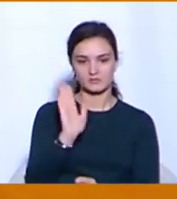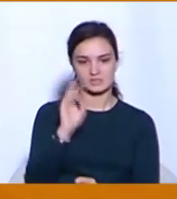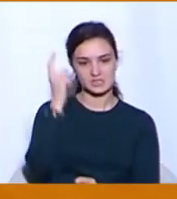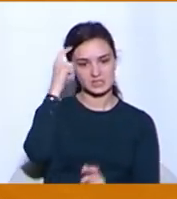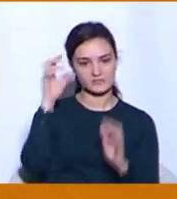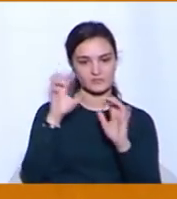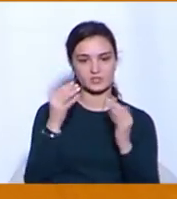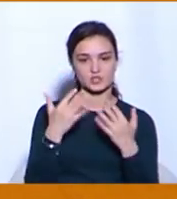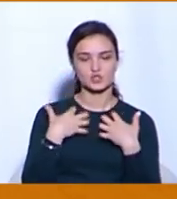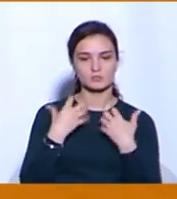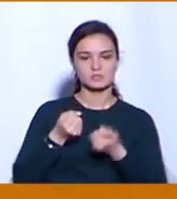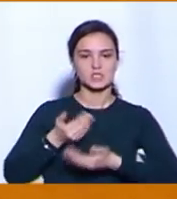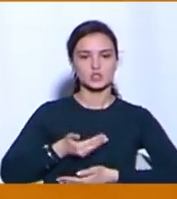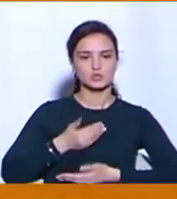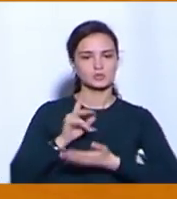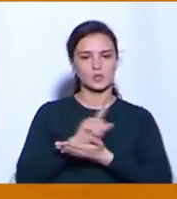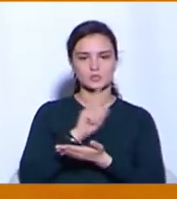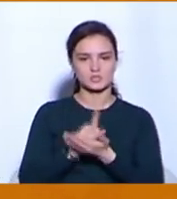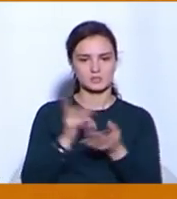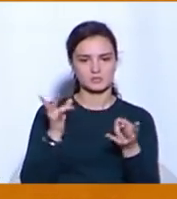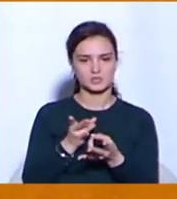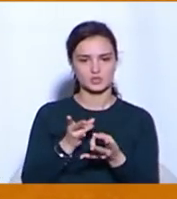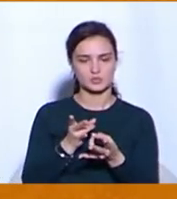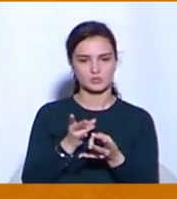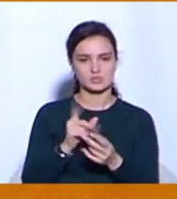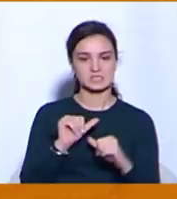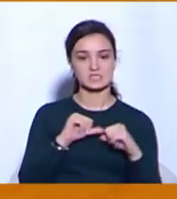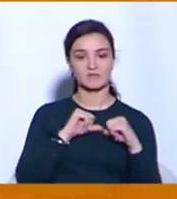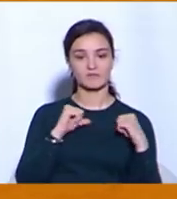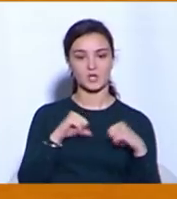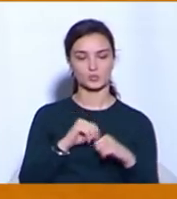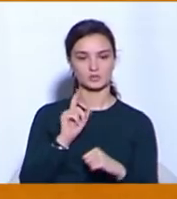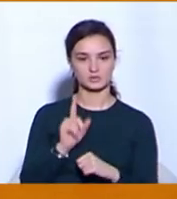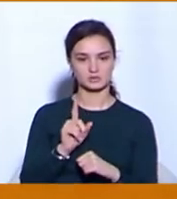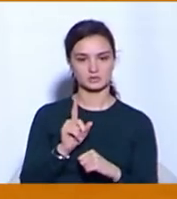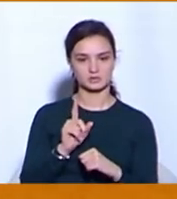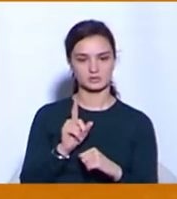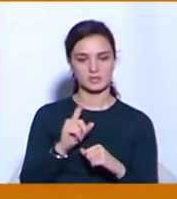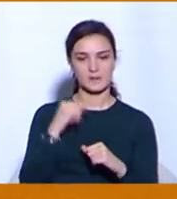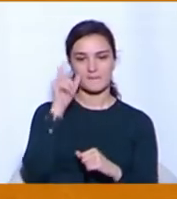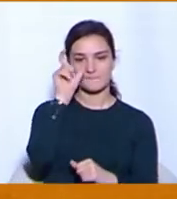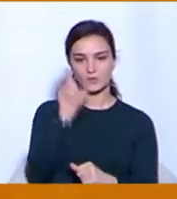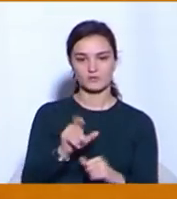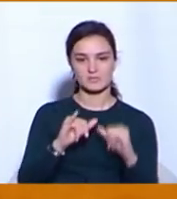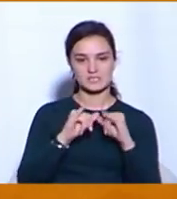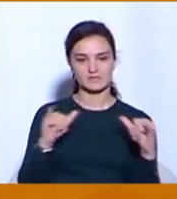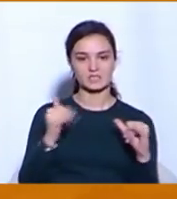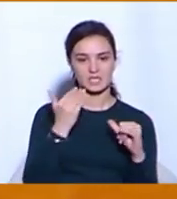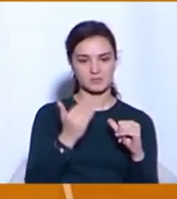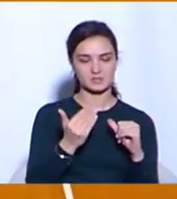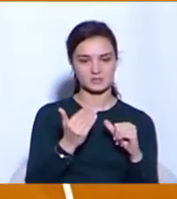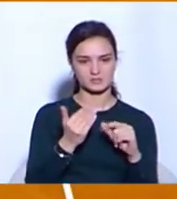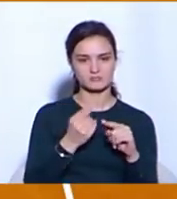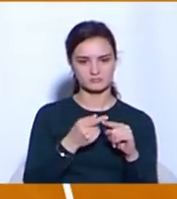ტვინის ჯანმრთელობისთვის სასიცოცხლოდ აუცილებელია სიყვარულით აღსავსე, პიროვნების განვითარებაზე